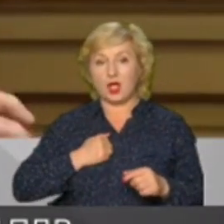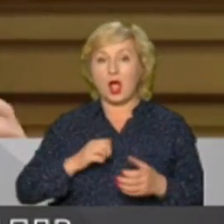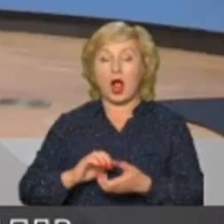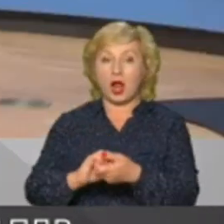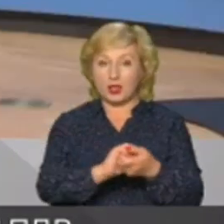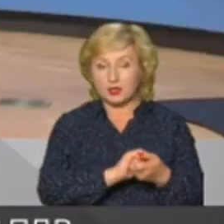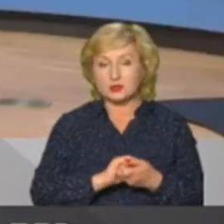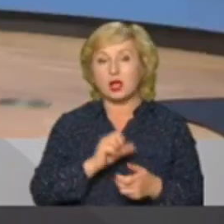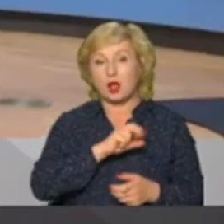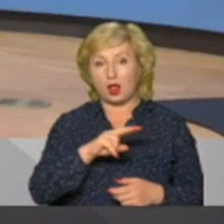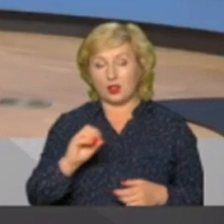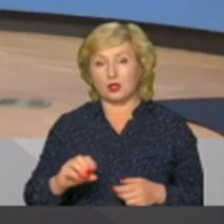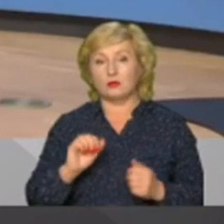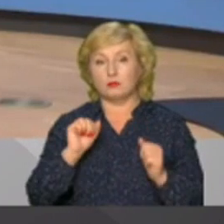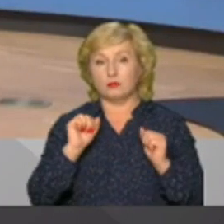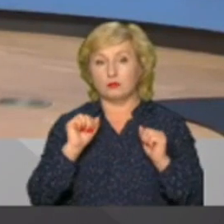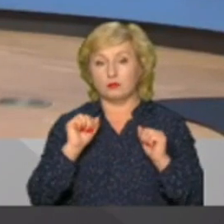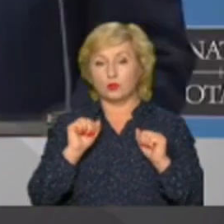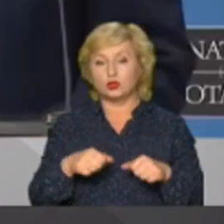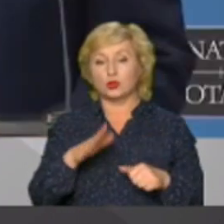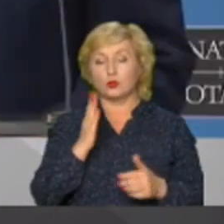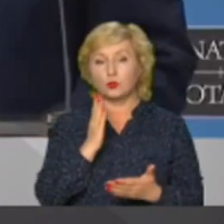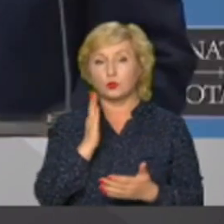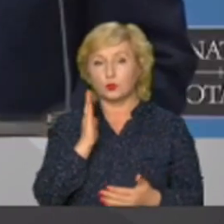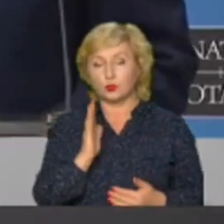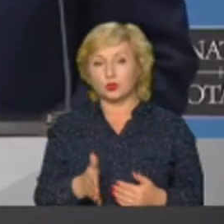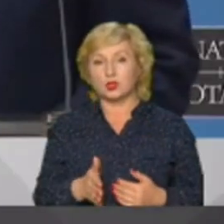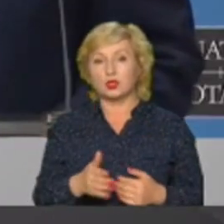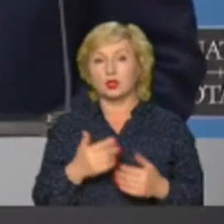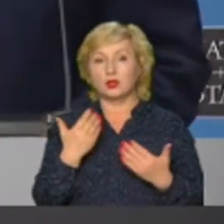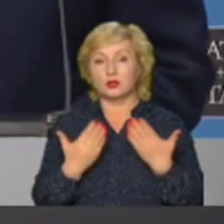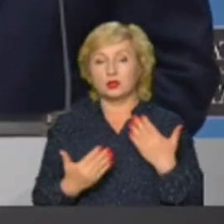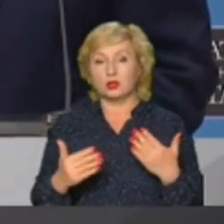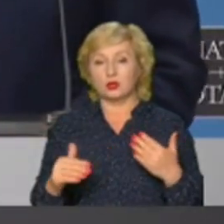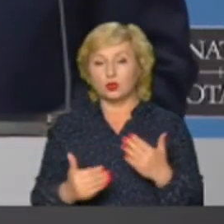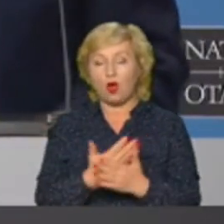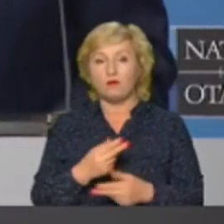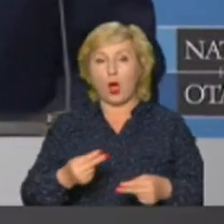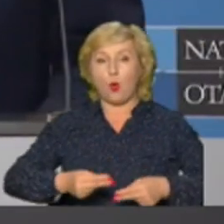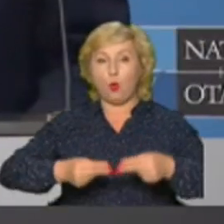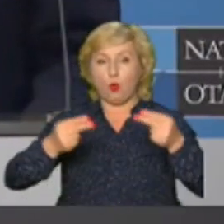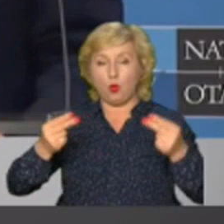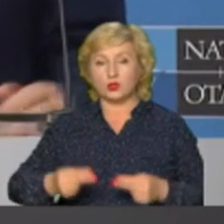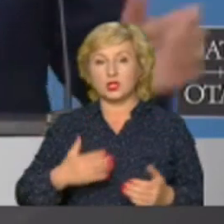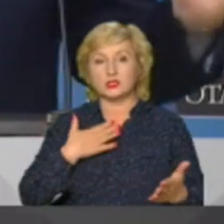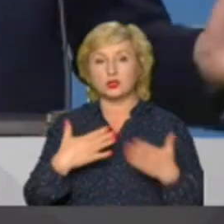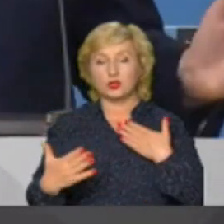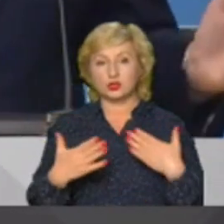але там може бути навіть нова угода стосовно